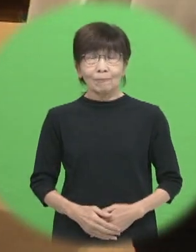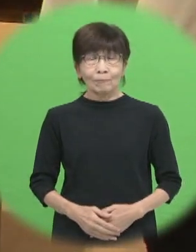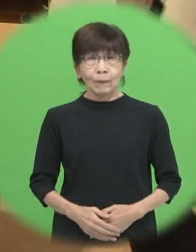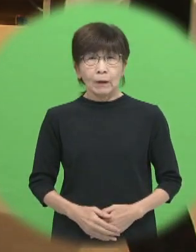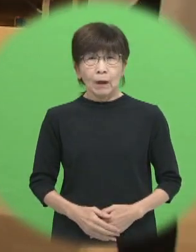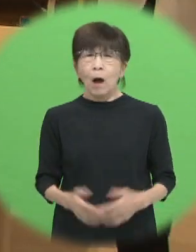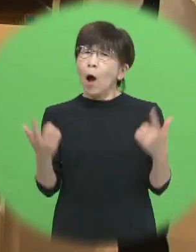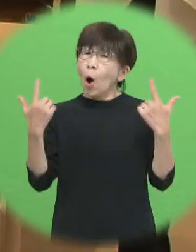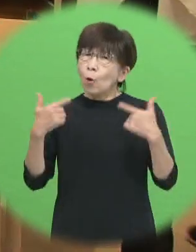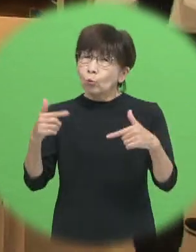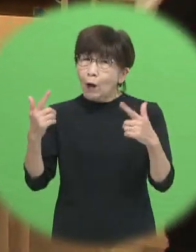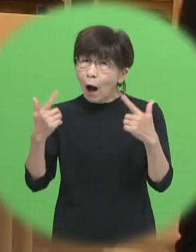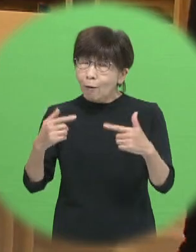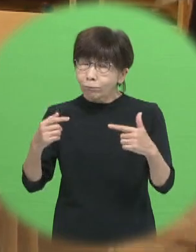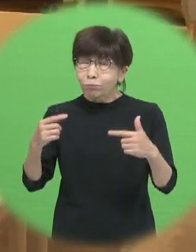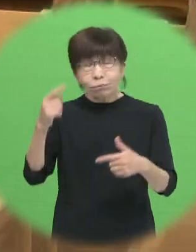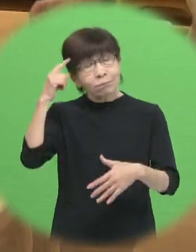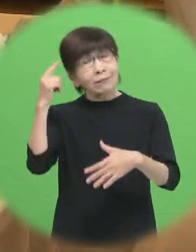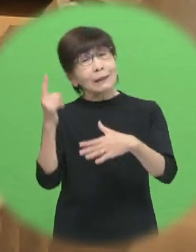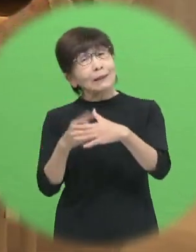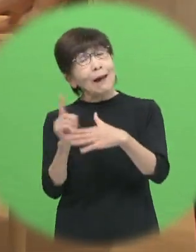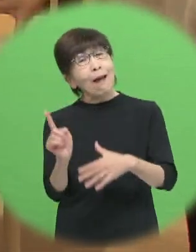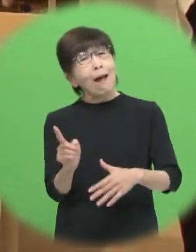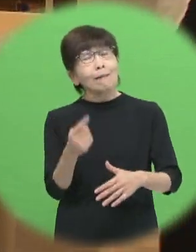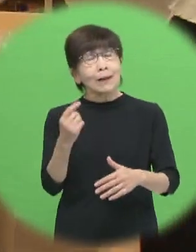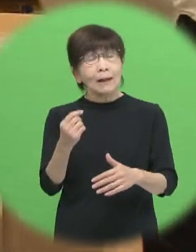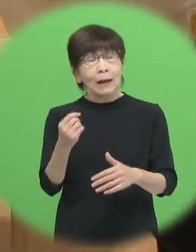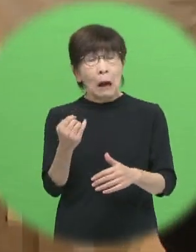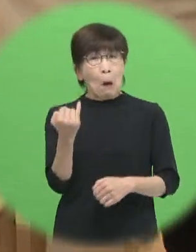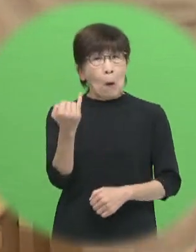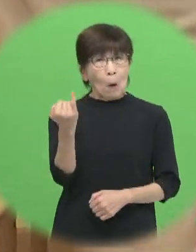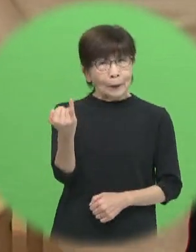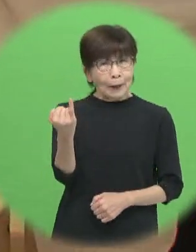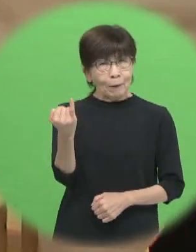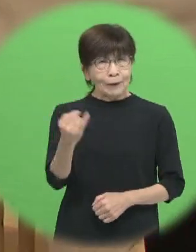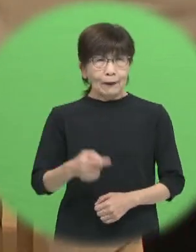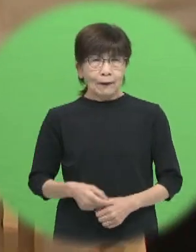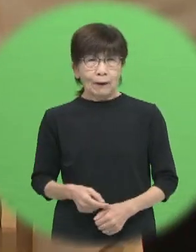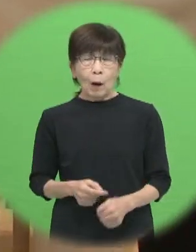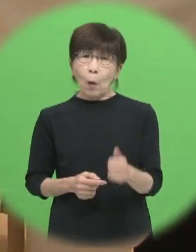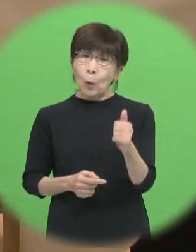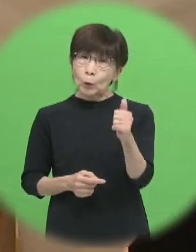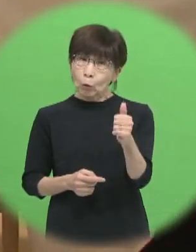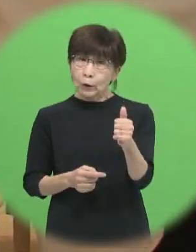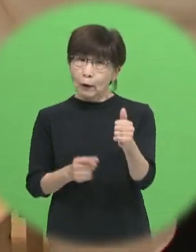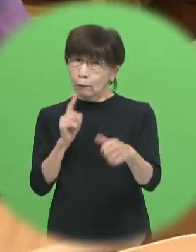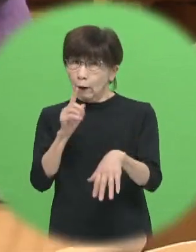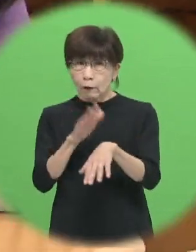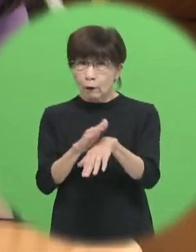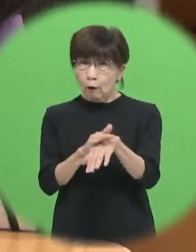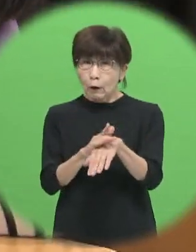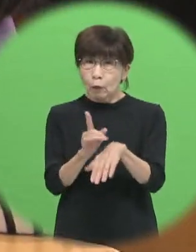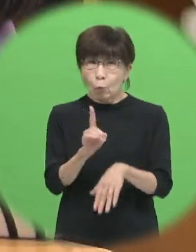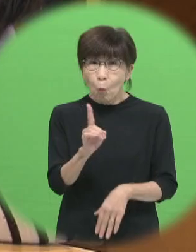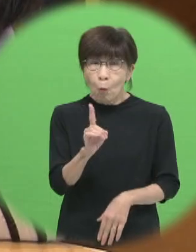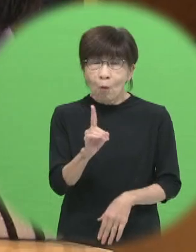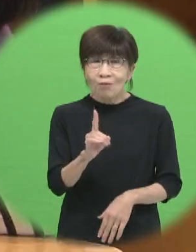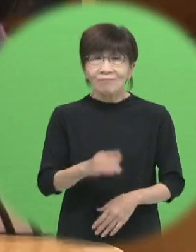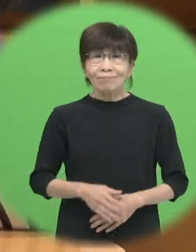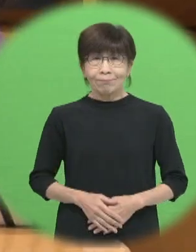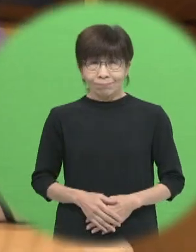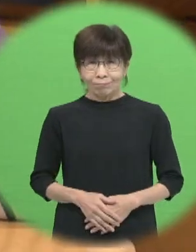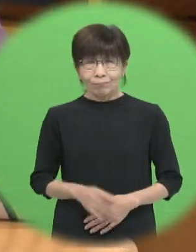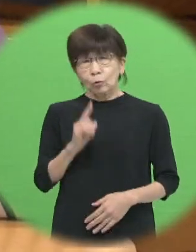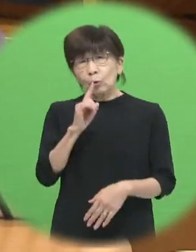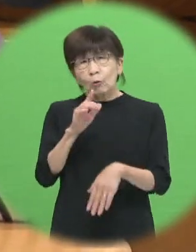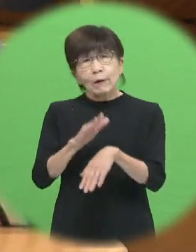生活の中で無意識に女の子だから男の子だからと声かけをしていませんか？この